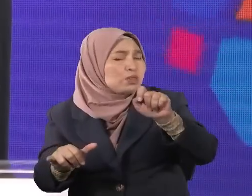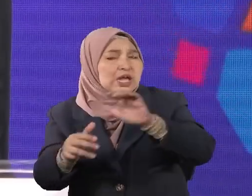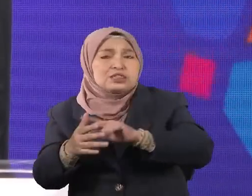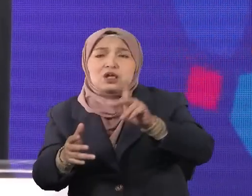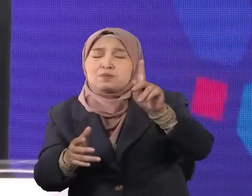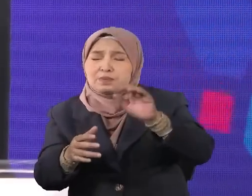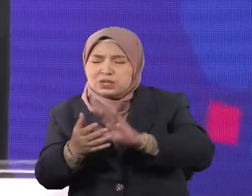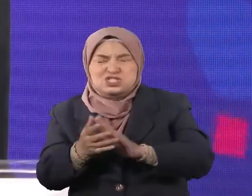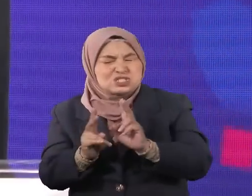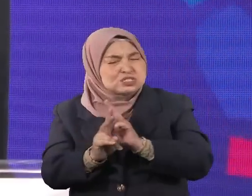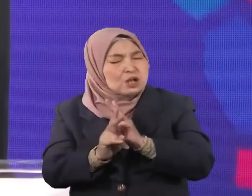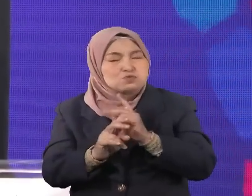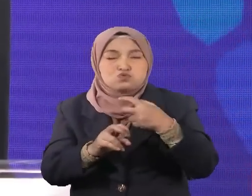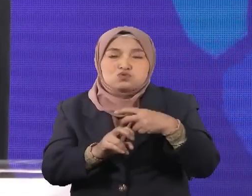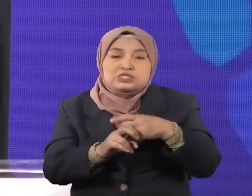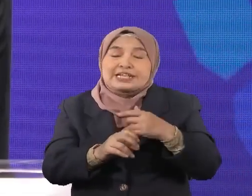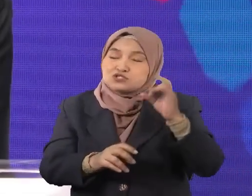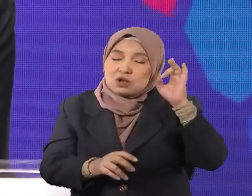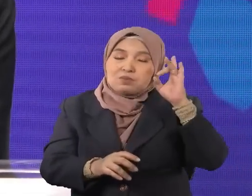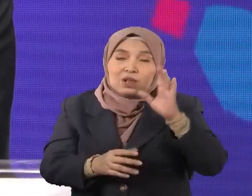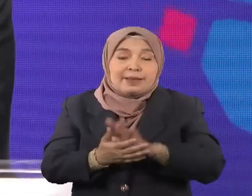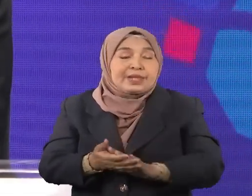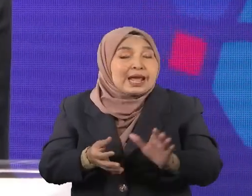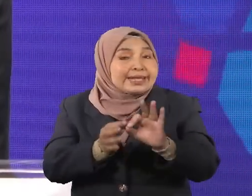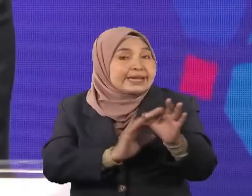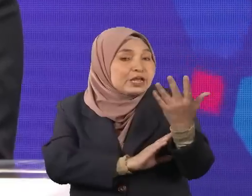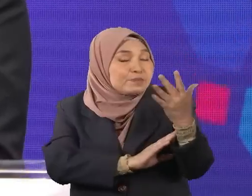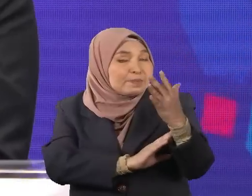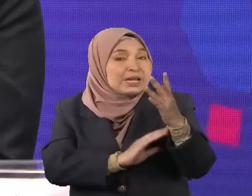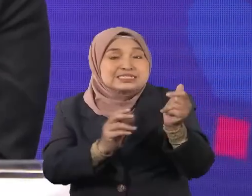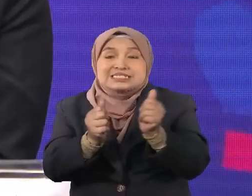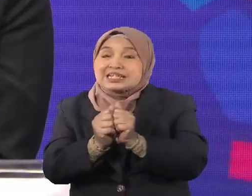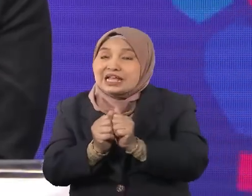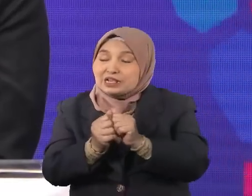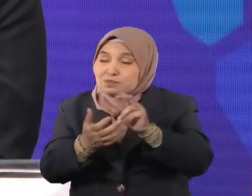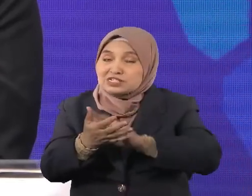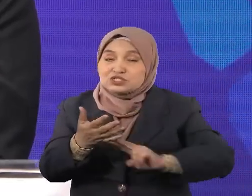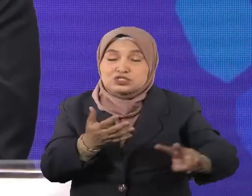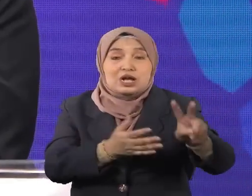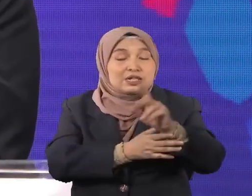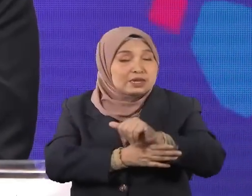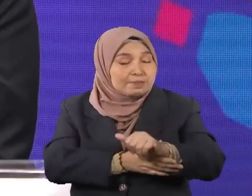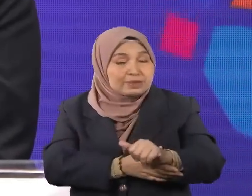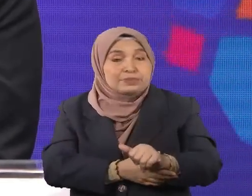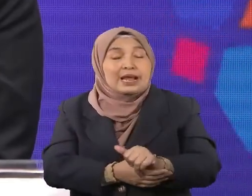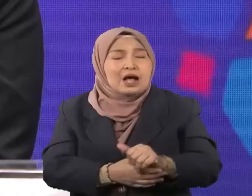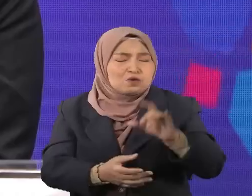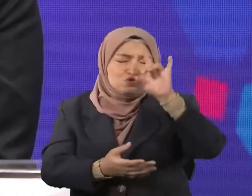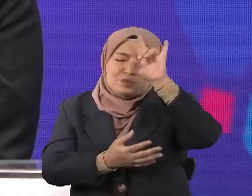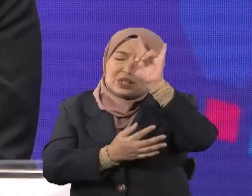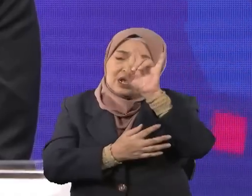terus belajar dan belajar insya-Allah. Mari kita baca ayat 15 dengan bacaan murattal jiharkah insya-Allah.